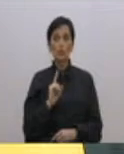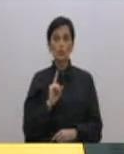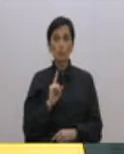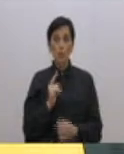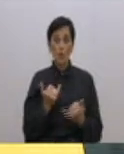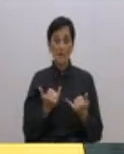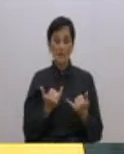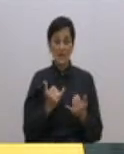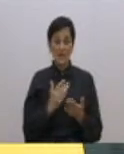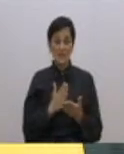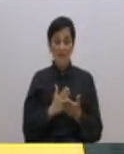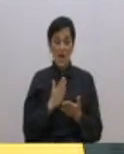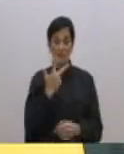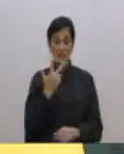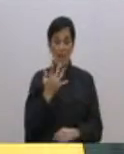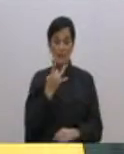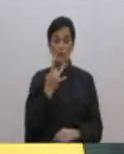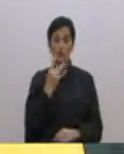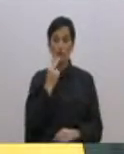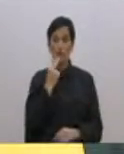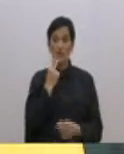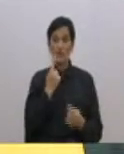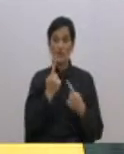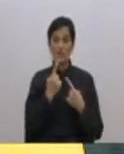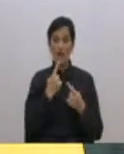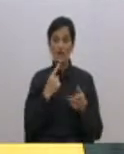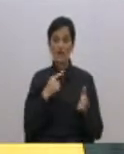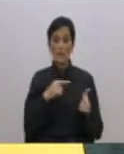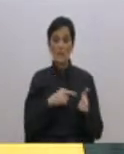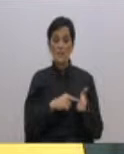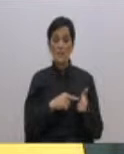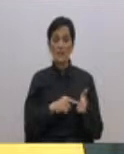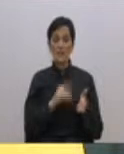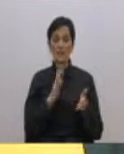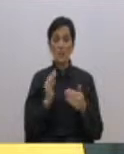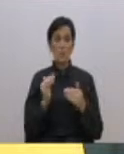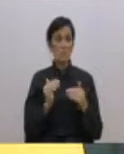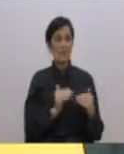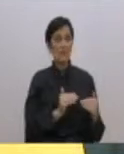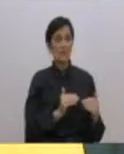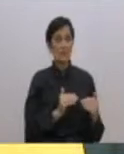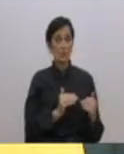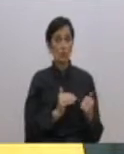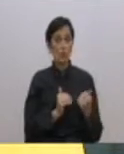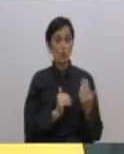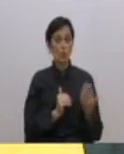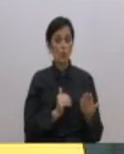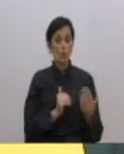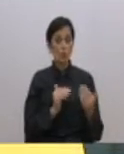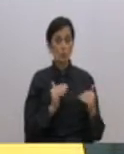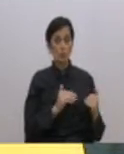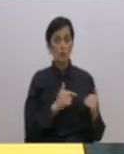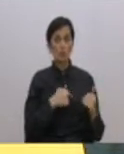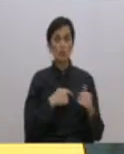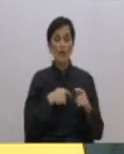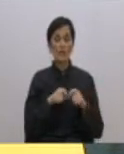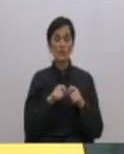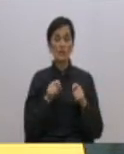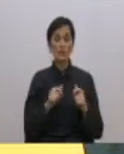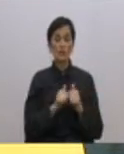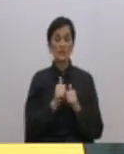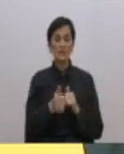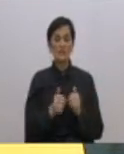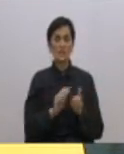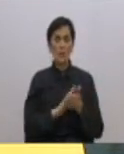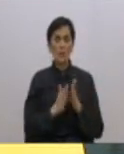დღეს არსებული ოდენობა სამჯერად კვებაზე კი მიეთითება, რომ ეს იქნება მინიმალური ასე ვთქვათ ოდენობა, ამით ჩვენ ვქმნით იმის წინაპირობას,